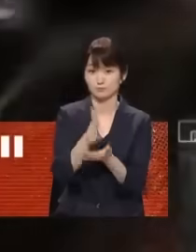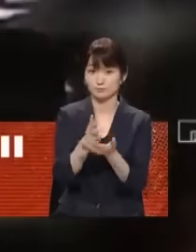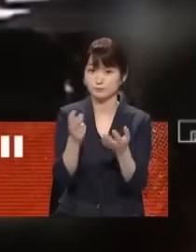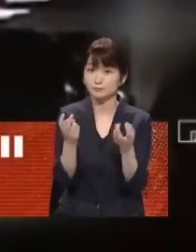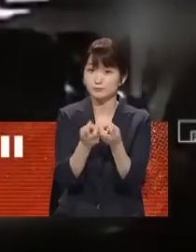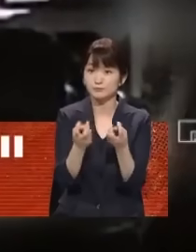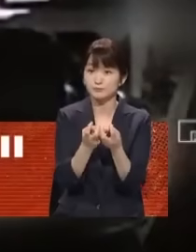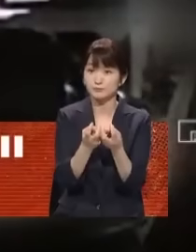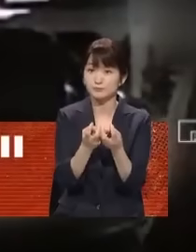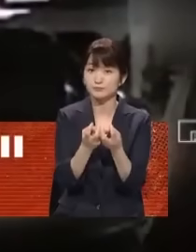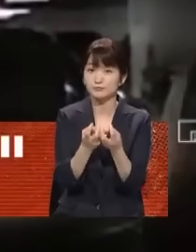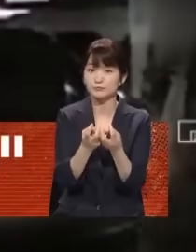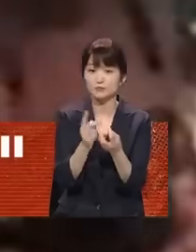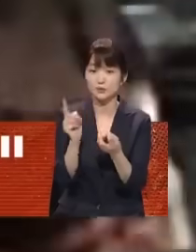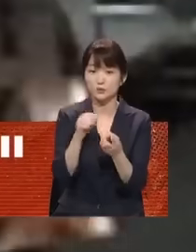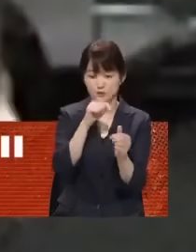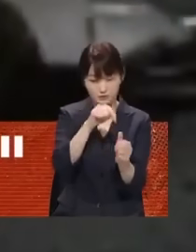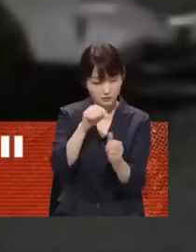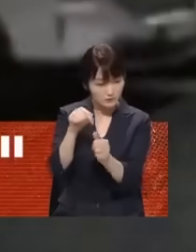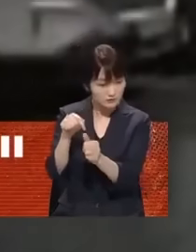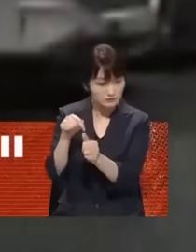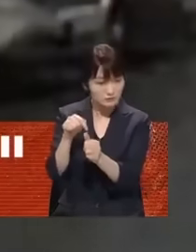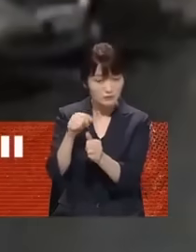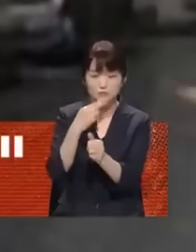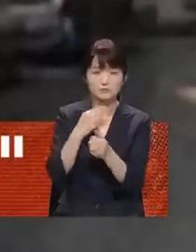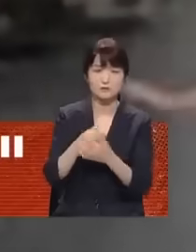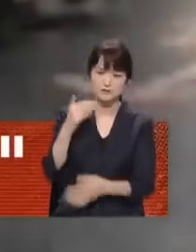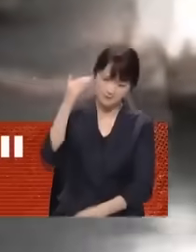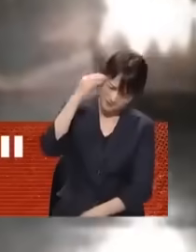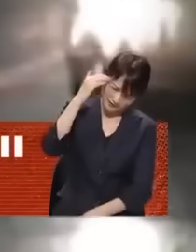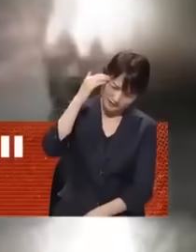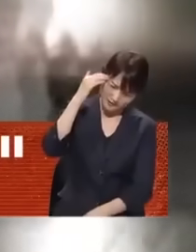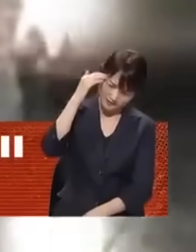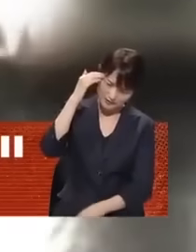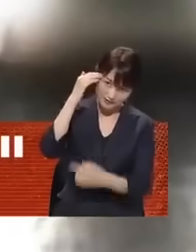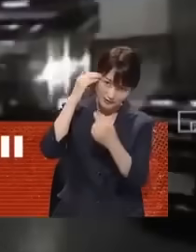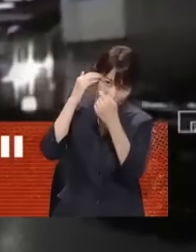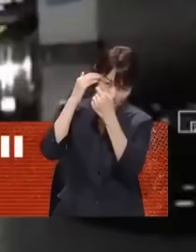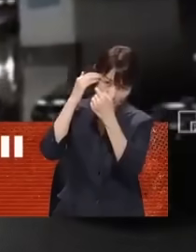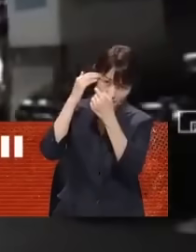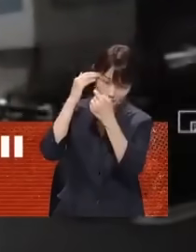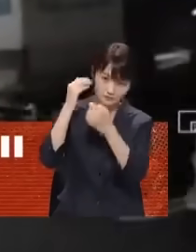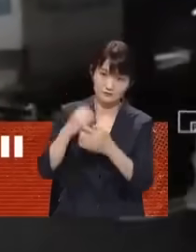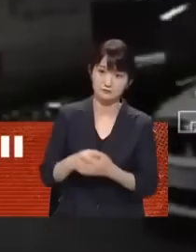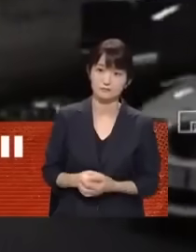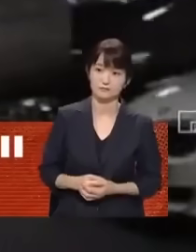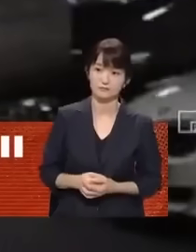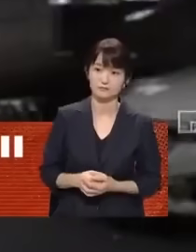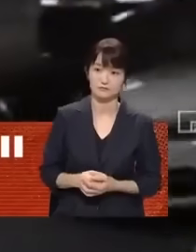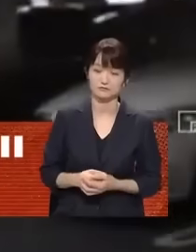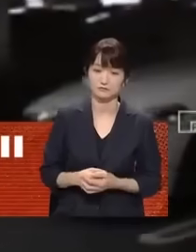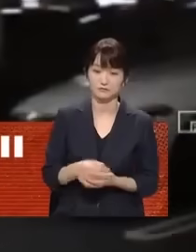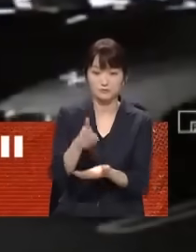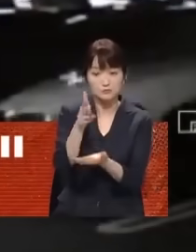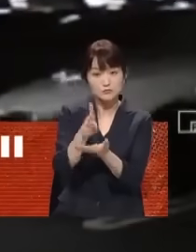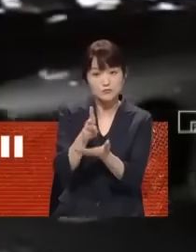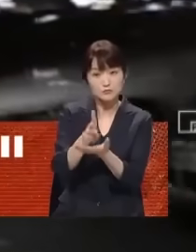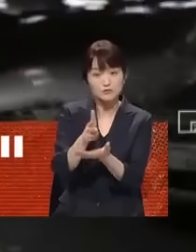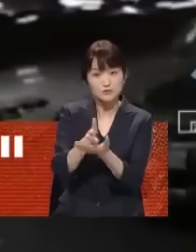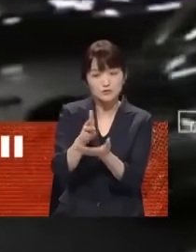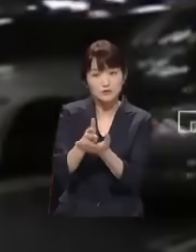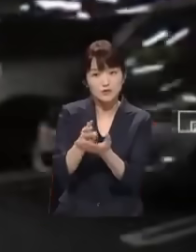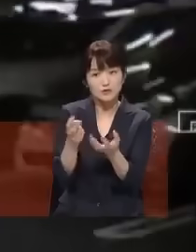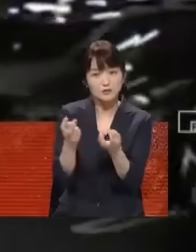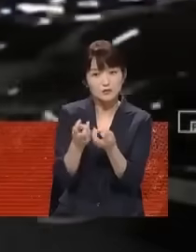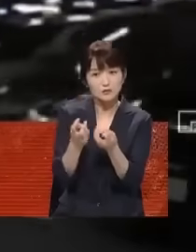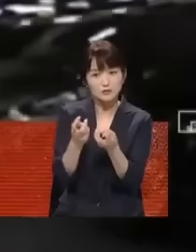대해서 뭔가 어떻게 하라 저렇게 하라 방해했을 때 뭔가 할 수 있는 그냥 원활하게 주차할 수 있는 방안에